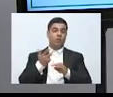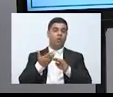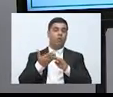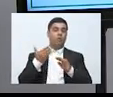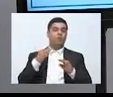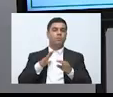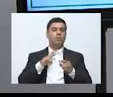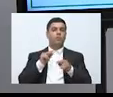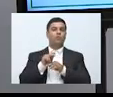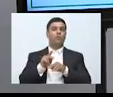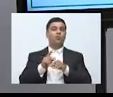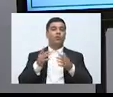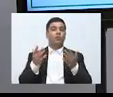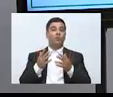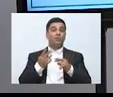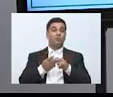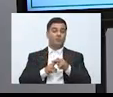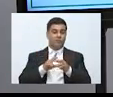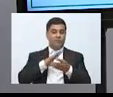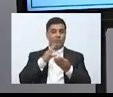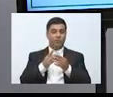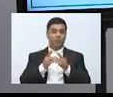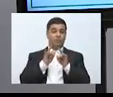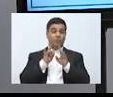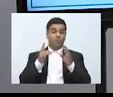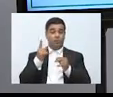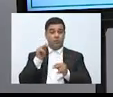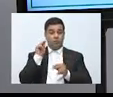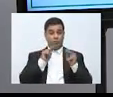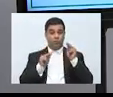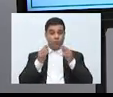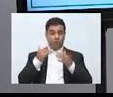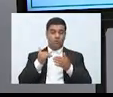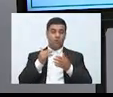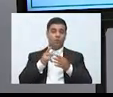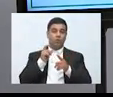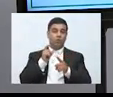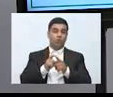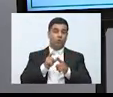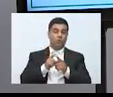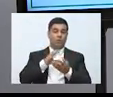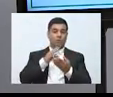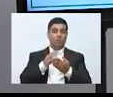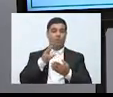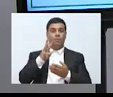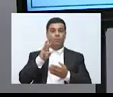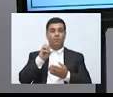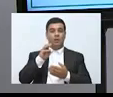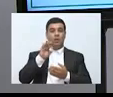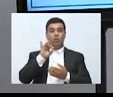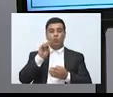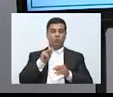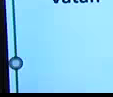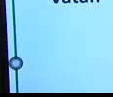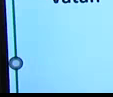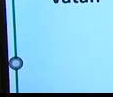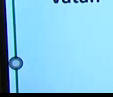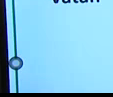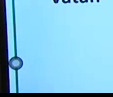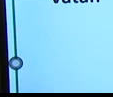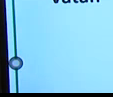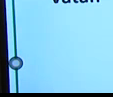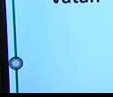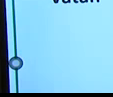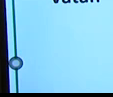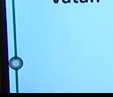дарсда ўтилган мавзулар юзасидан сўзли тасаввурлар методини ўтқизамиз.